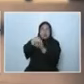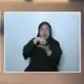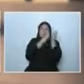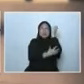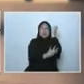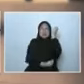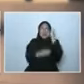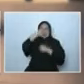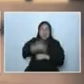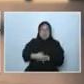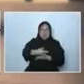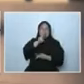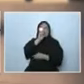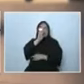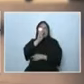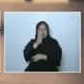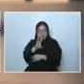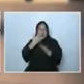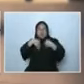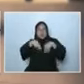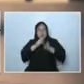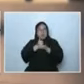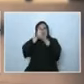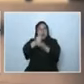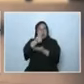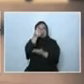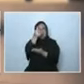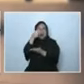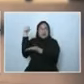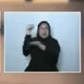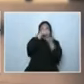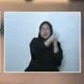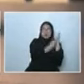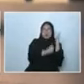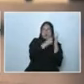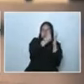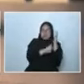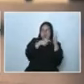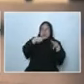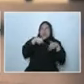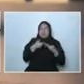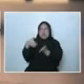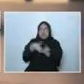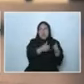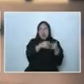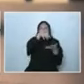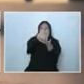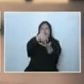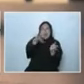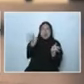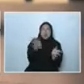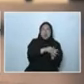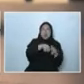ekstrim. Kami lakukan 2023, kita melakukan bantuan keuangan intervensi. Jadi ada pertama adalah kita melakukan intervensi daerah yang